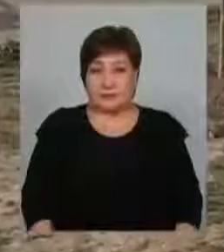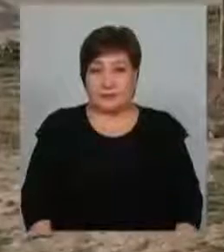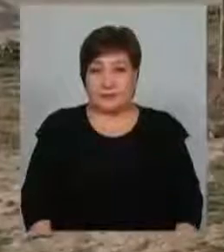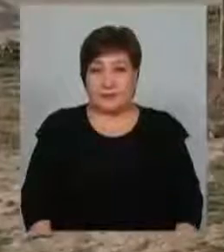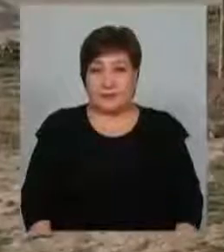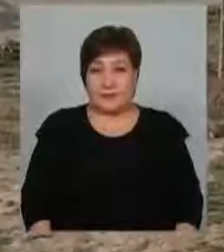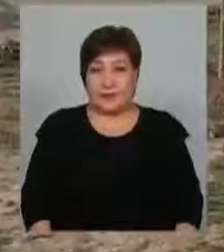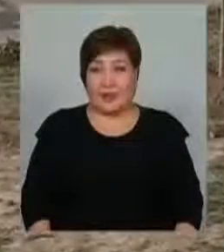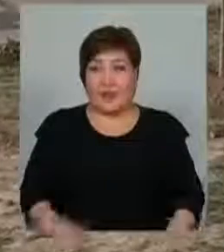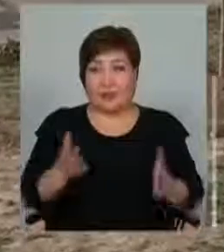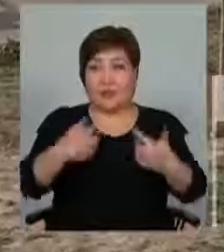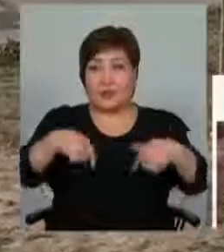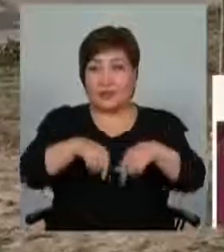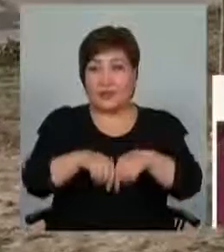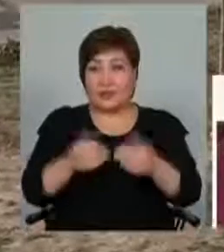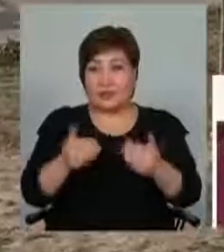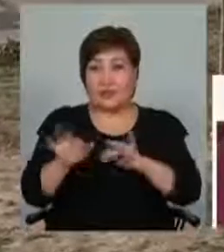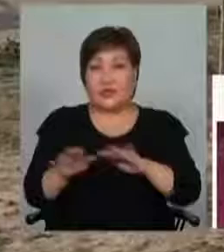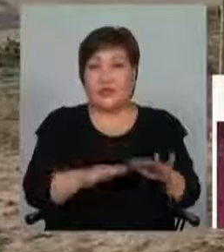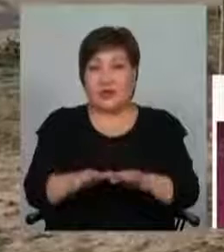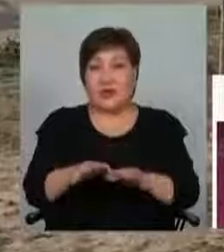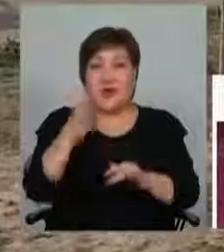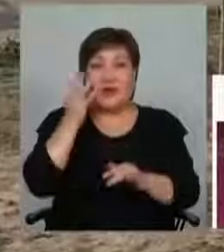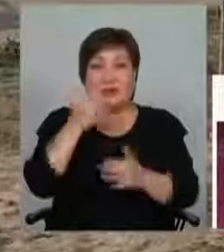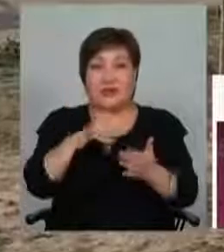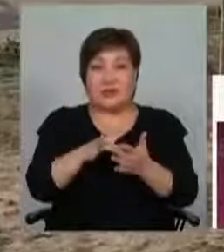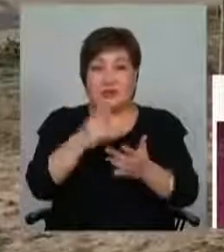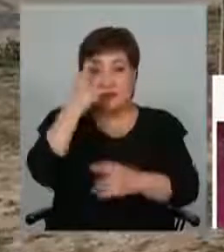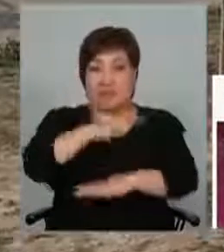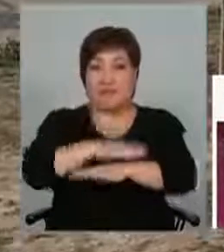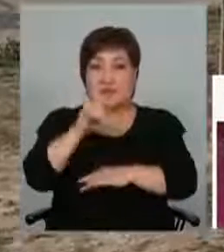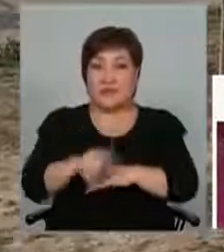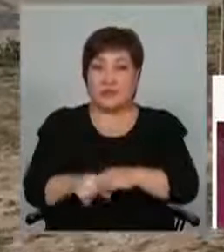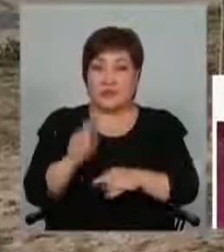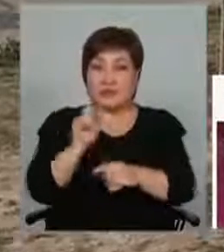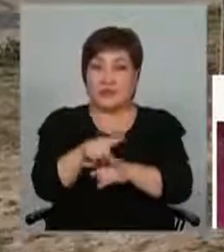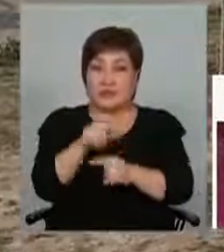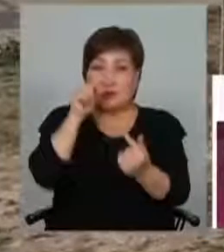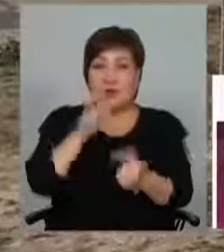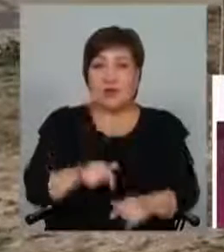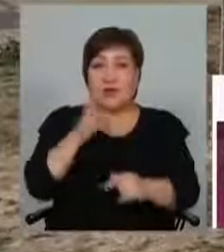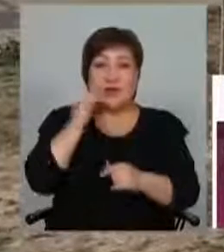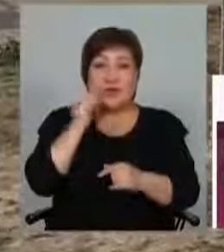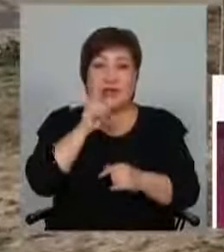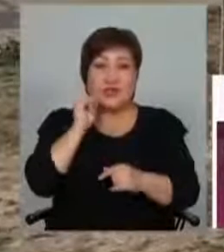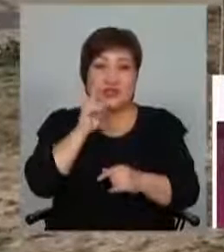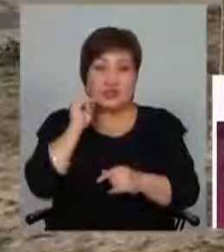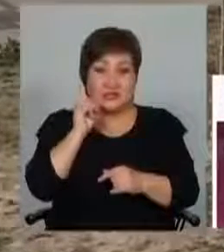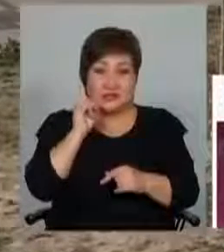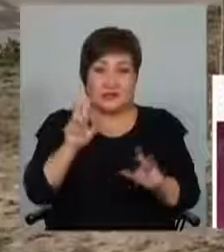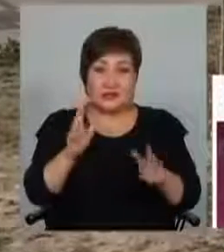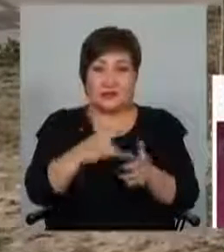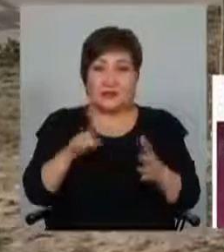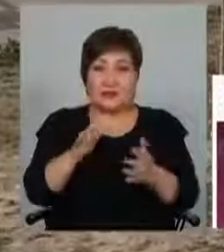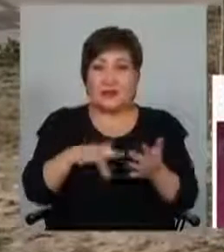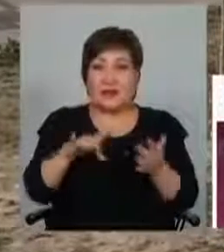Енді бүгінгі ұйымдастырып отқан шара Алматы қаласы әкімінің тапсырмасына орай Алматының жасыл қала ету мақсатында басталып отыр.